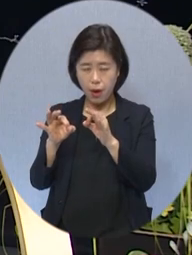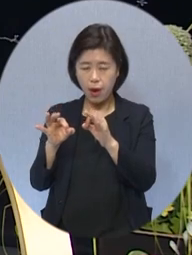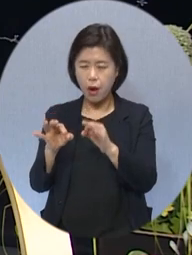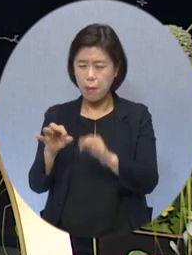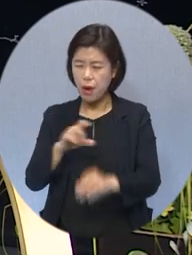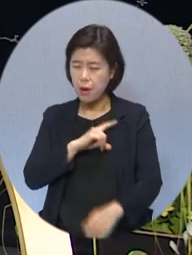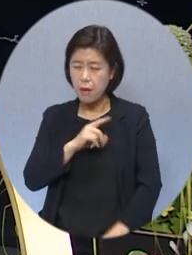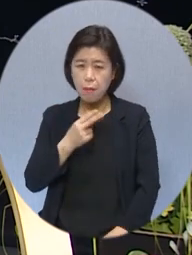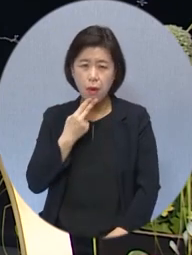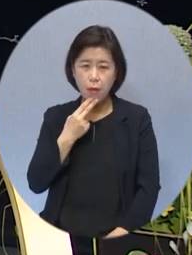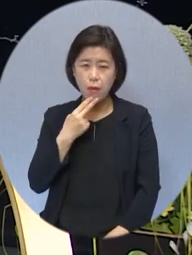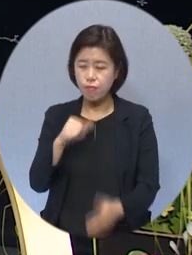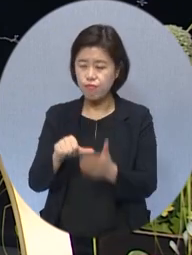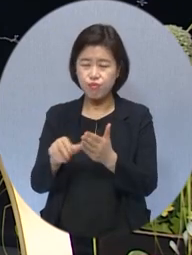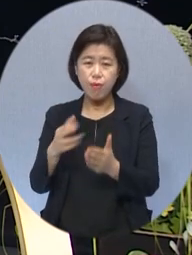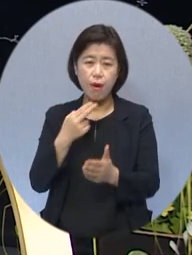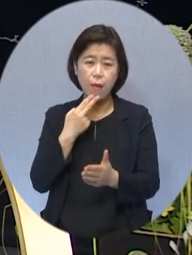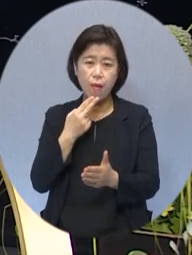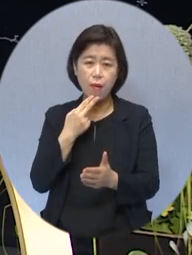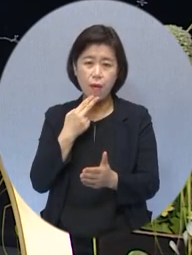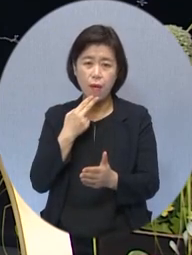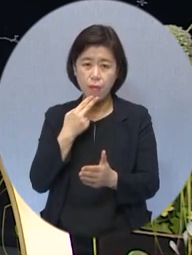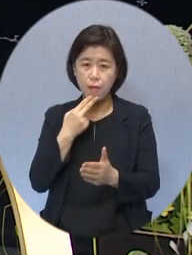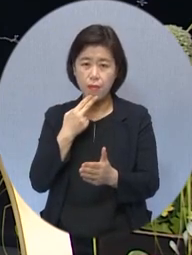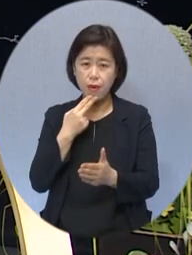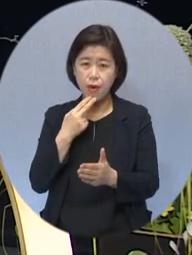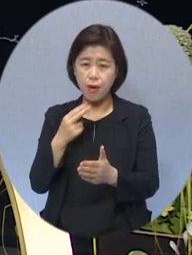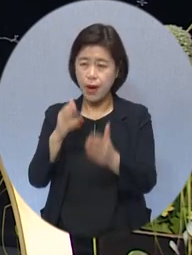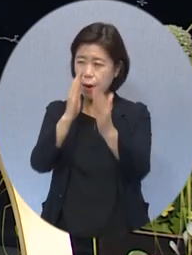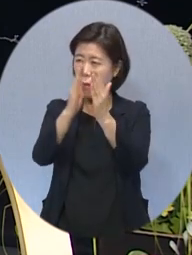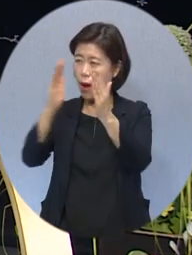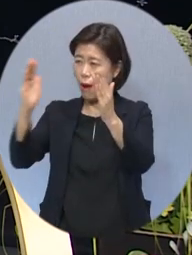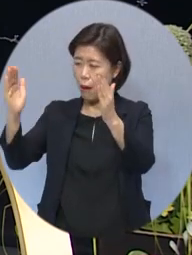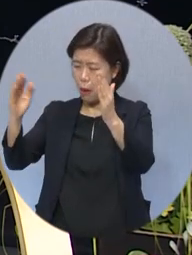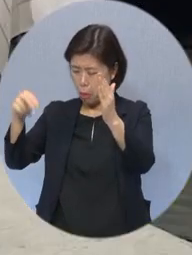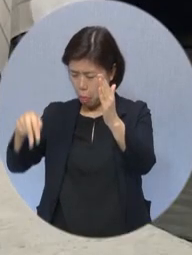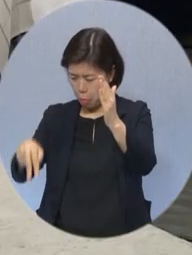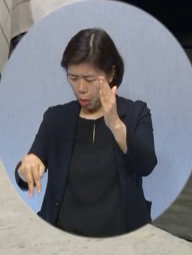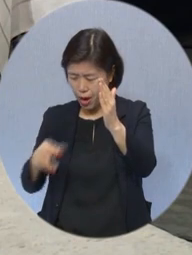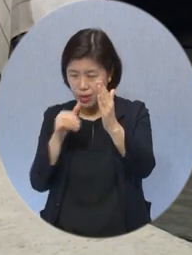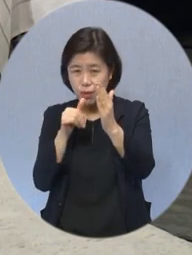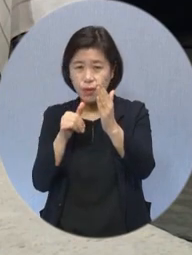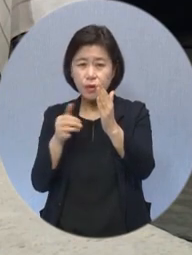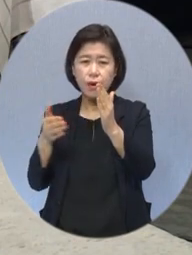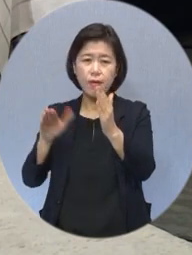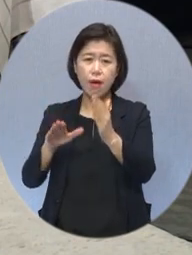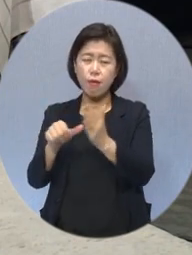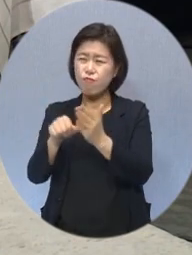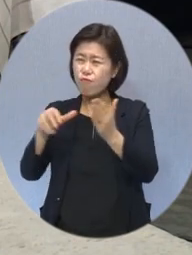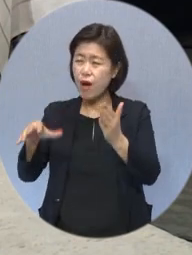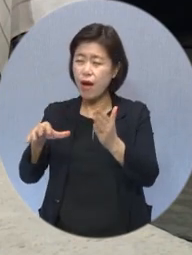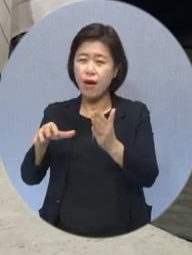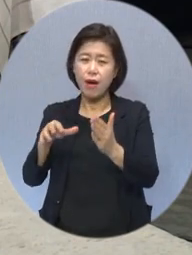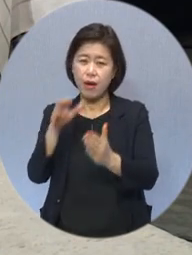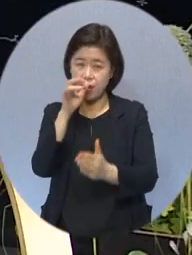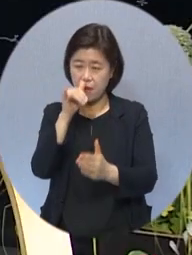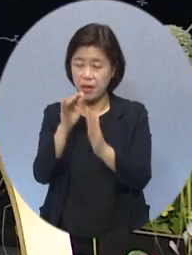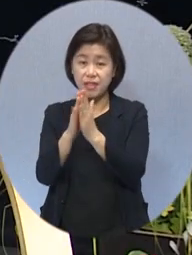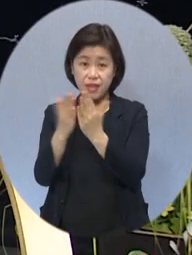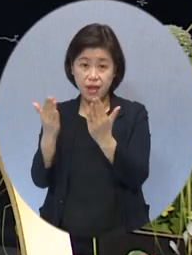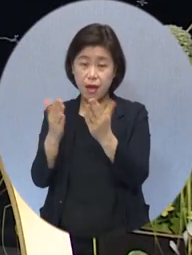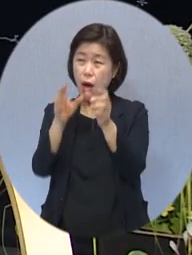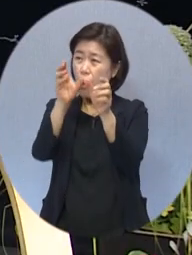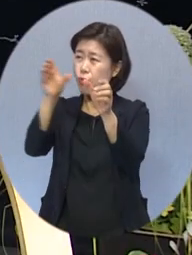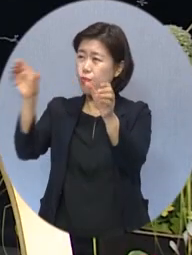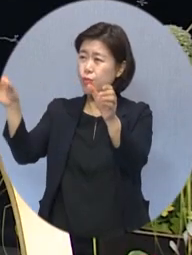책들은 입구 쪽 허리 높이 베스트 코너에 진열되어 있습니다. 잘 팔린다는 한 시인의 시집이